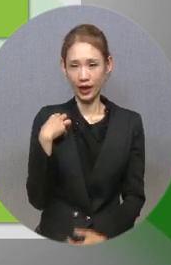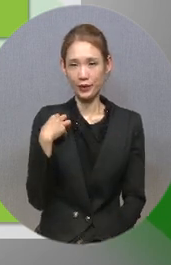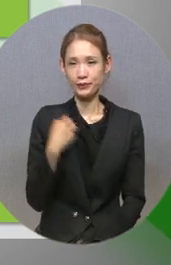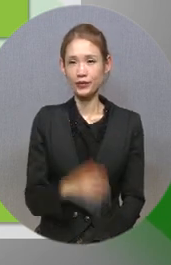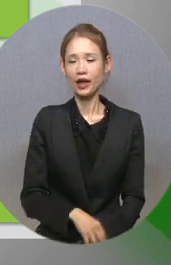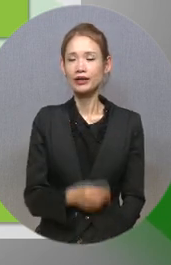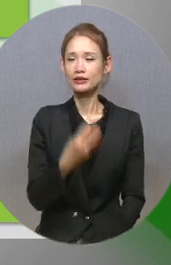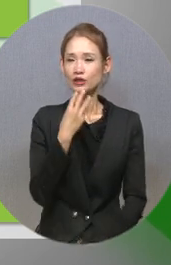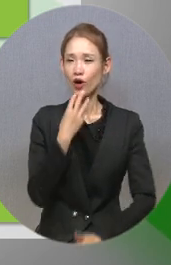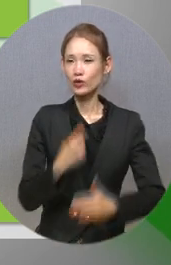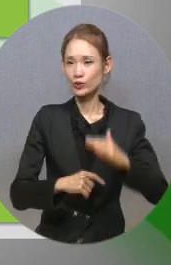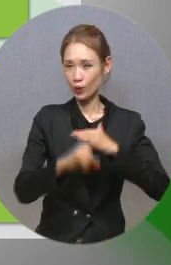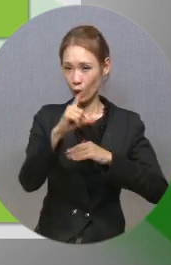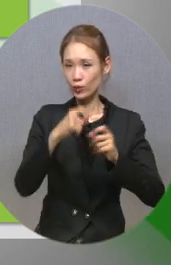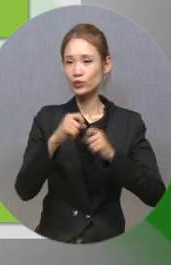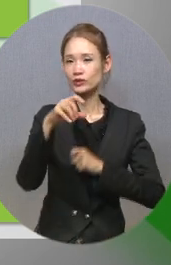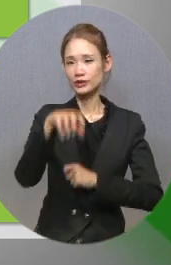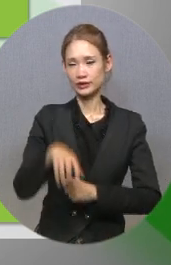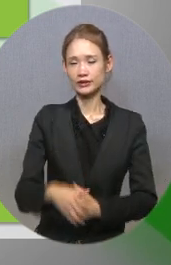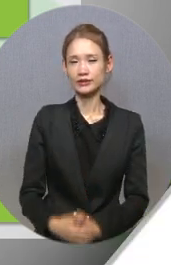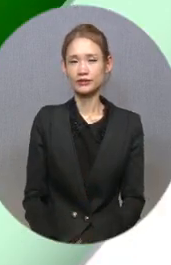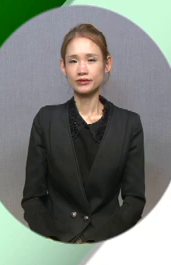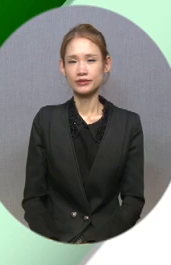담당기사는 서울 동부지사입니다.